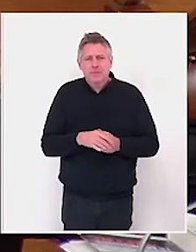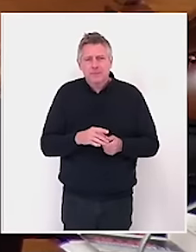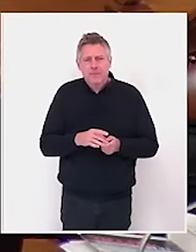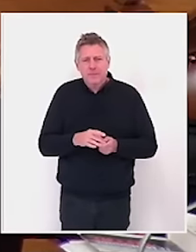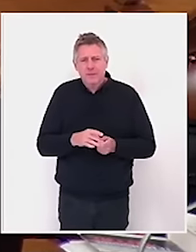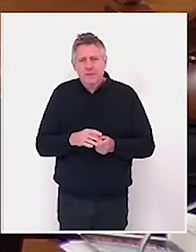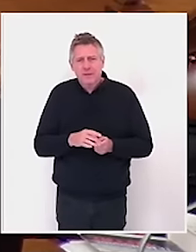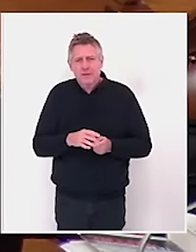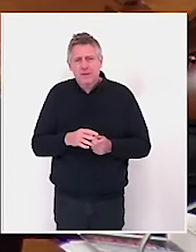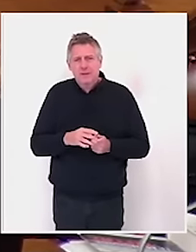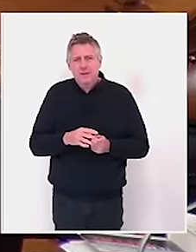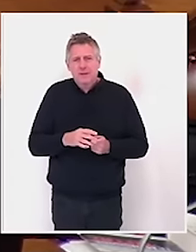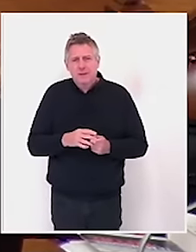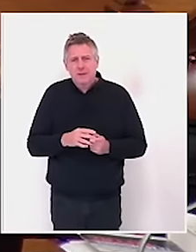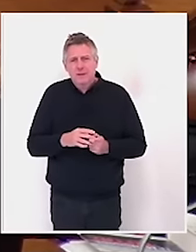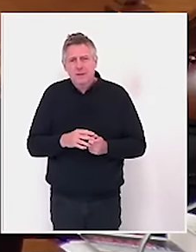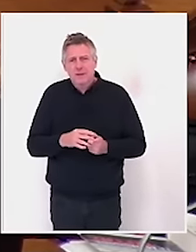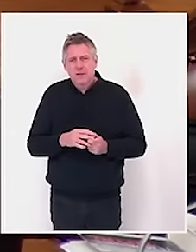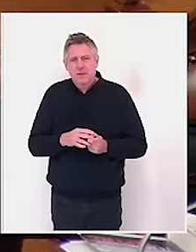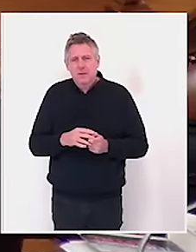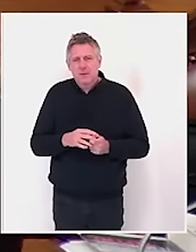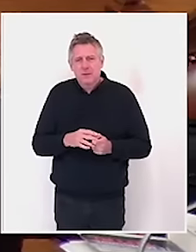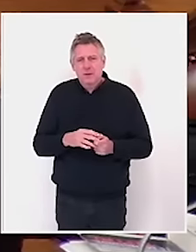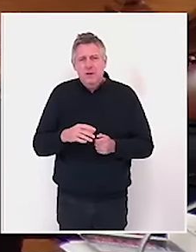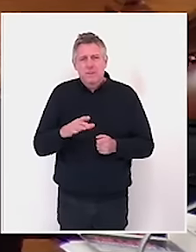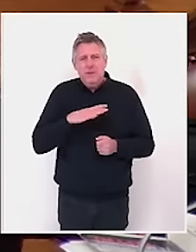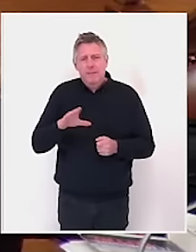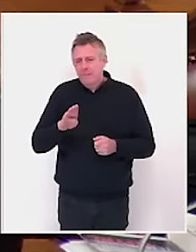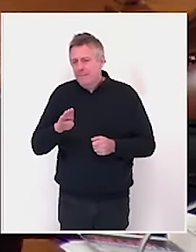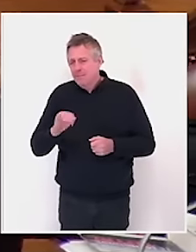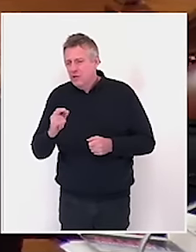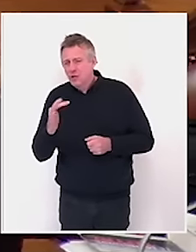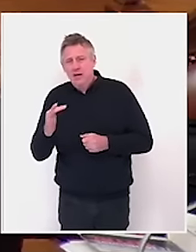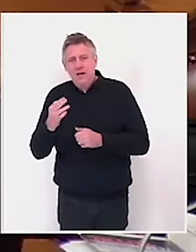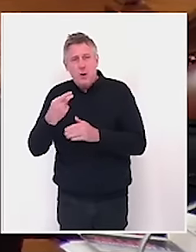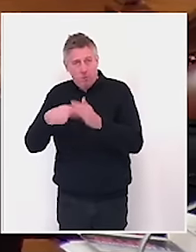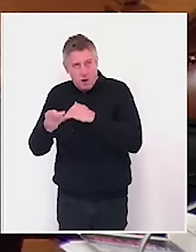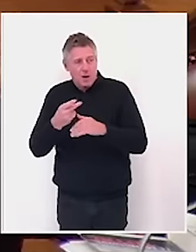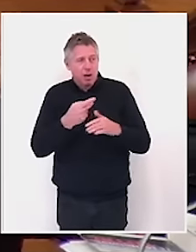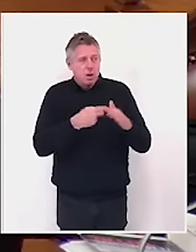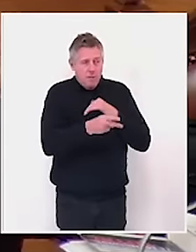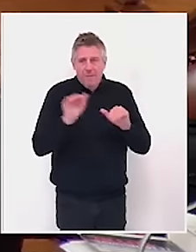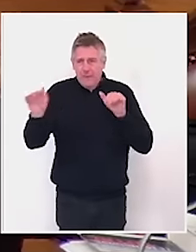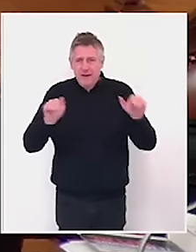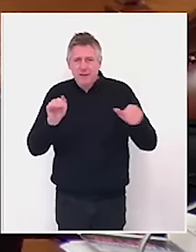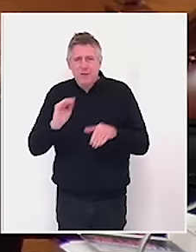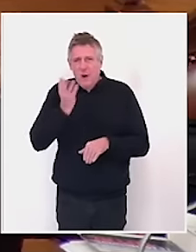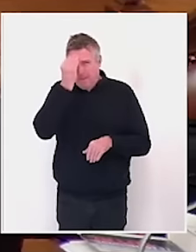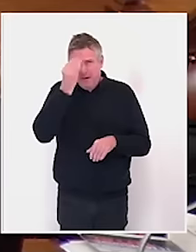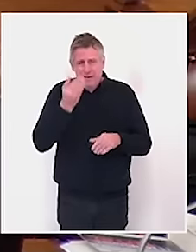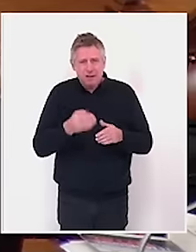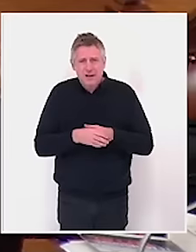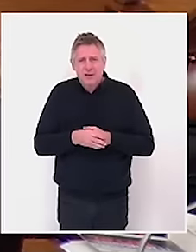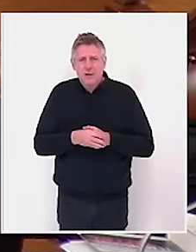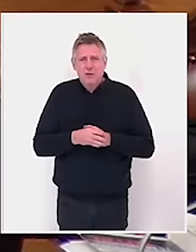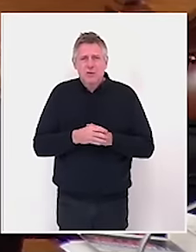à Sophie, à Claudine Bichet. Et parce qu'en fait, on a appris que, comme ça,